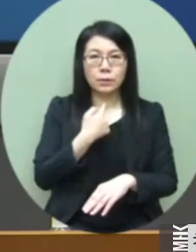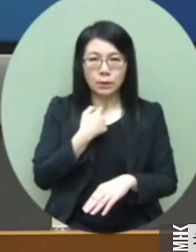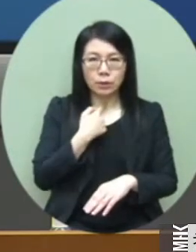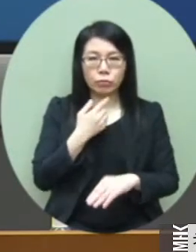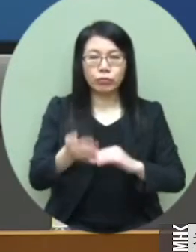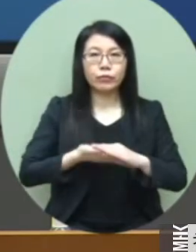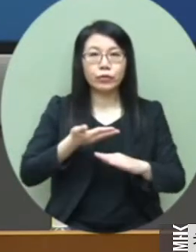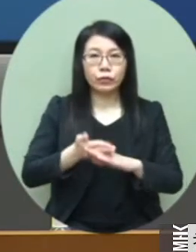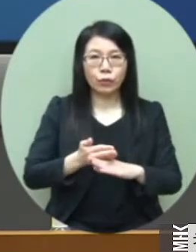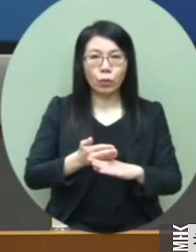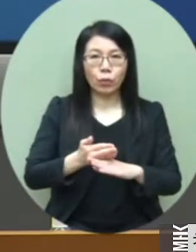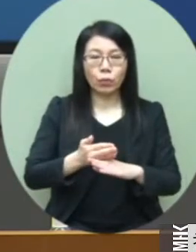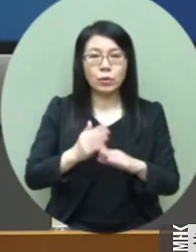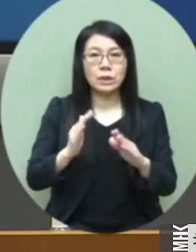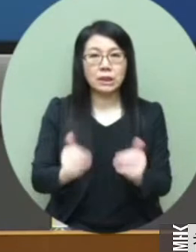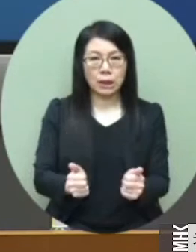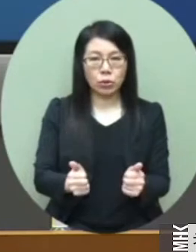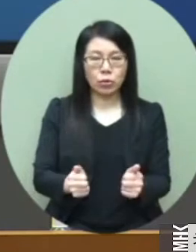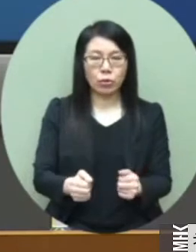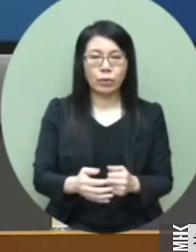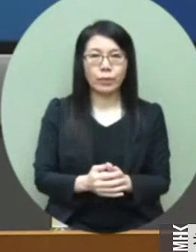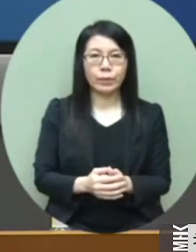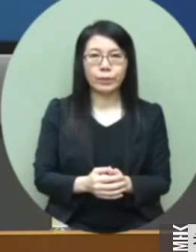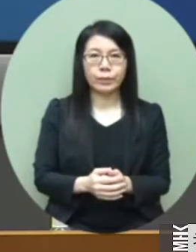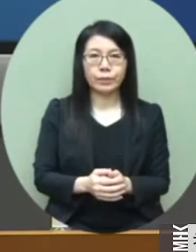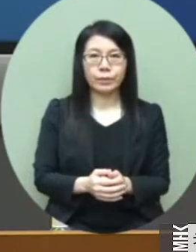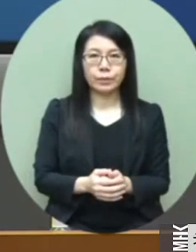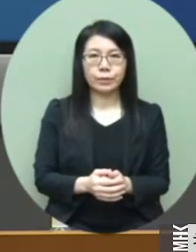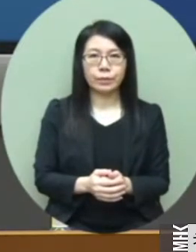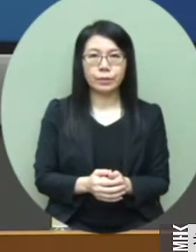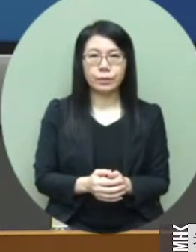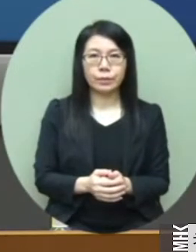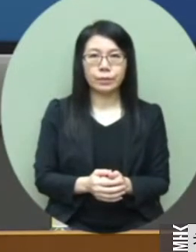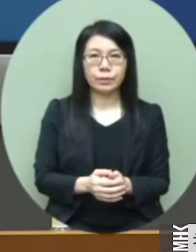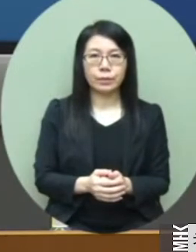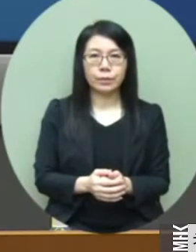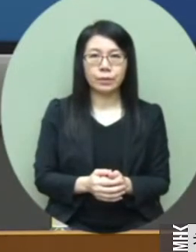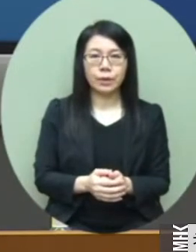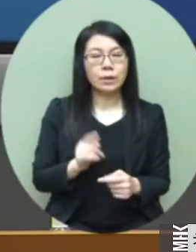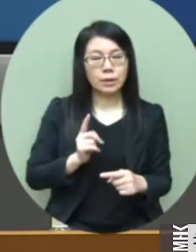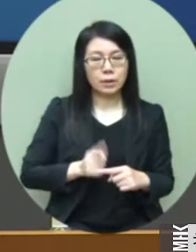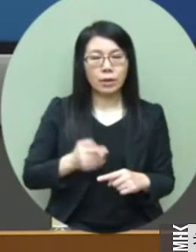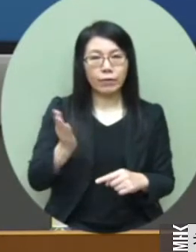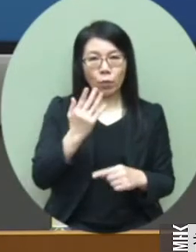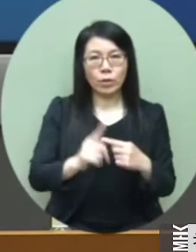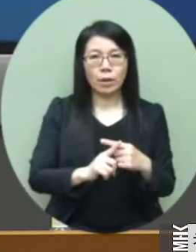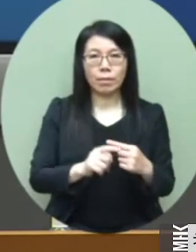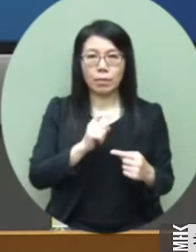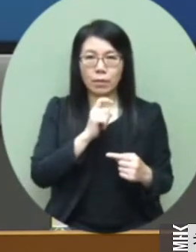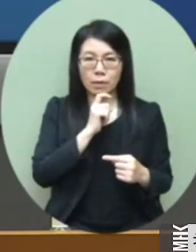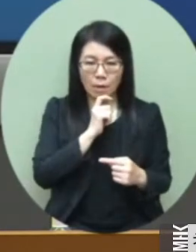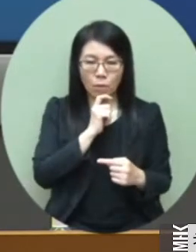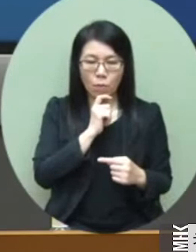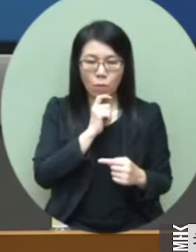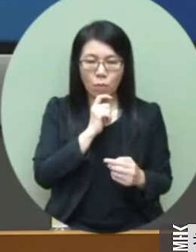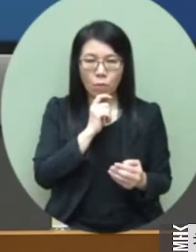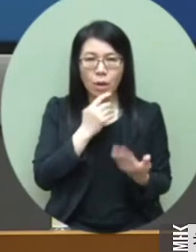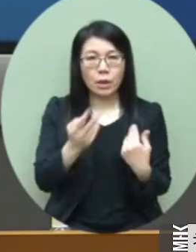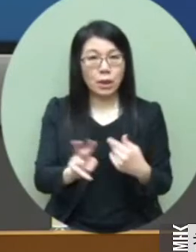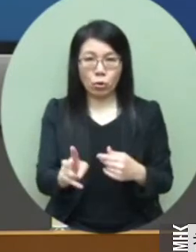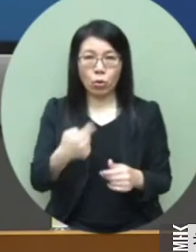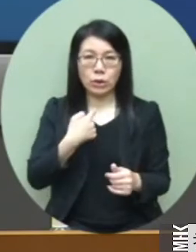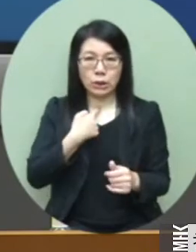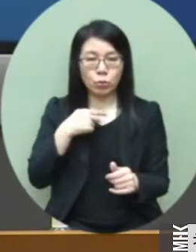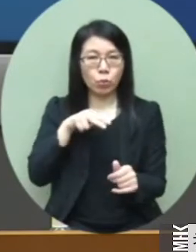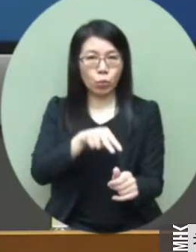呢就是有的风险也一定要管控起来，所以现在的放宽